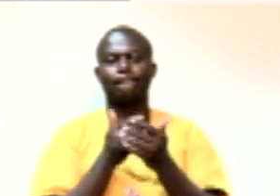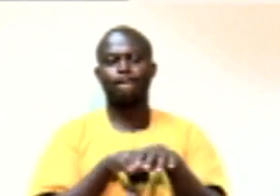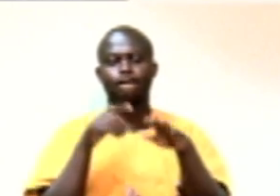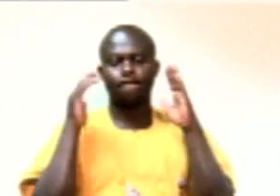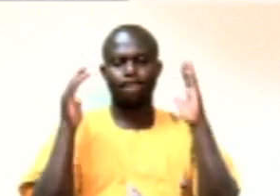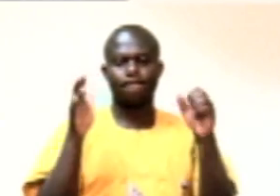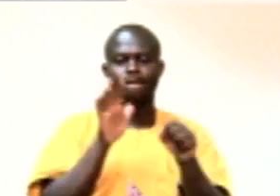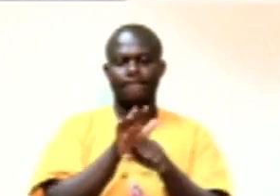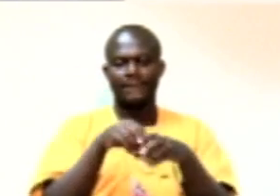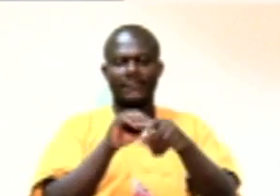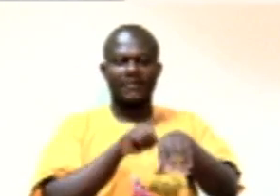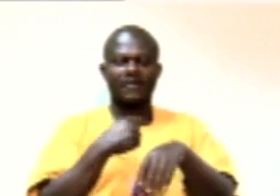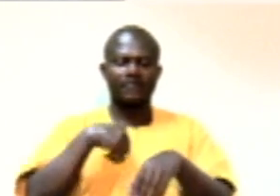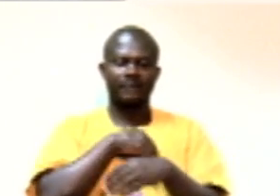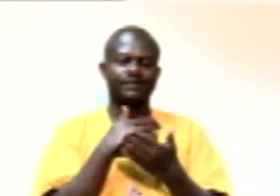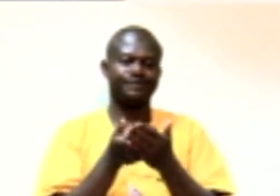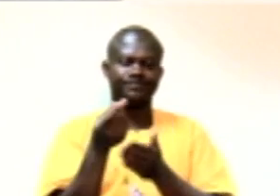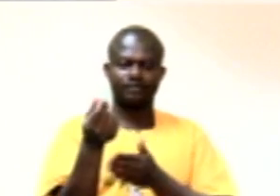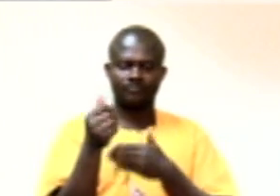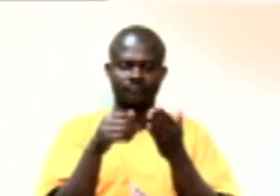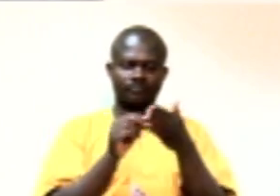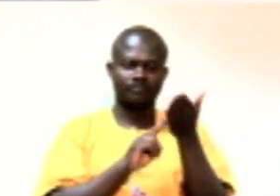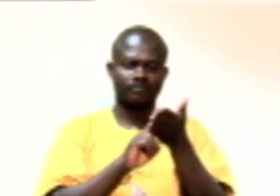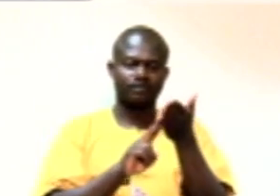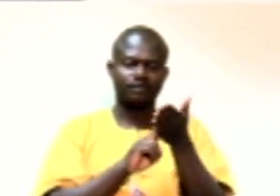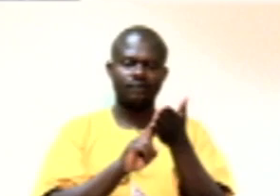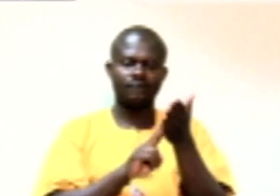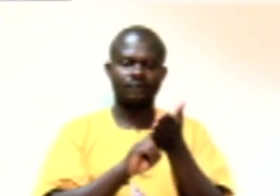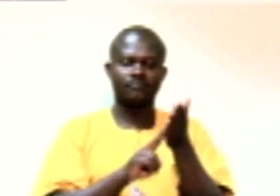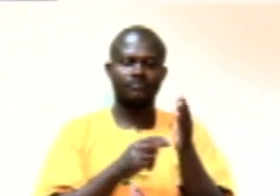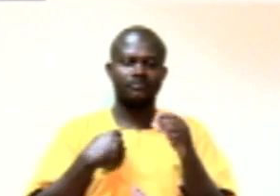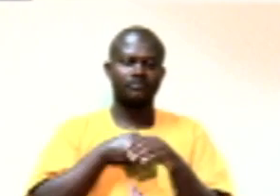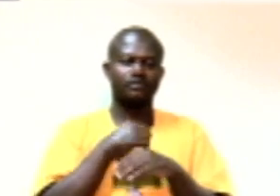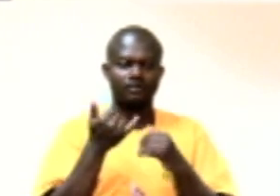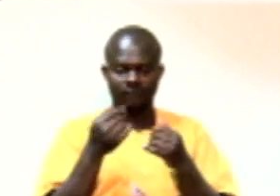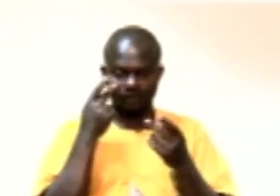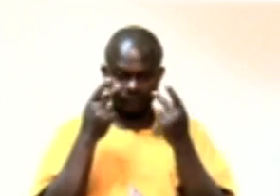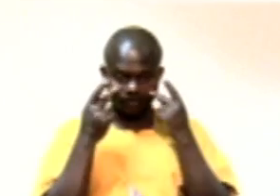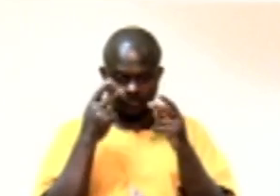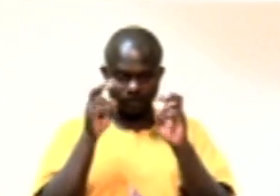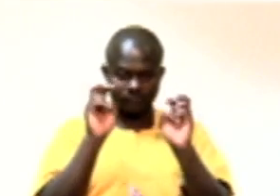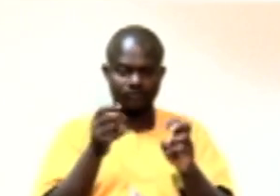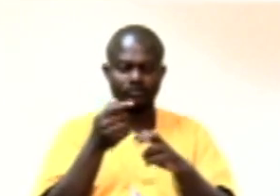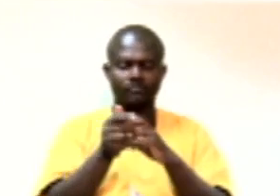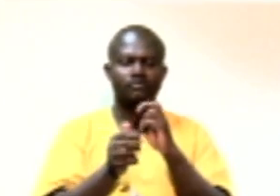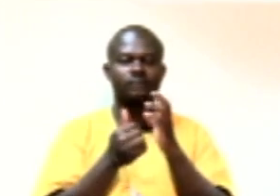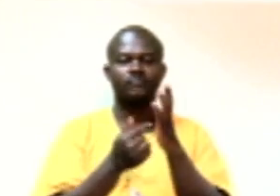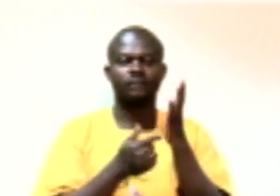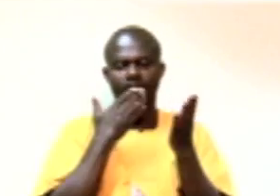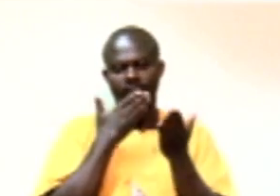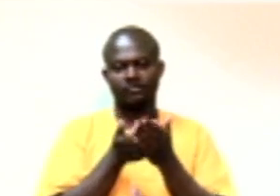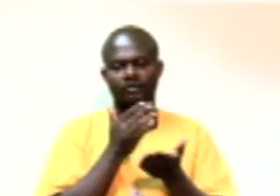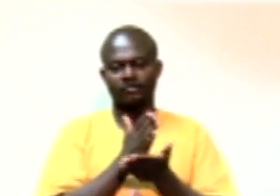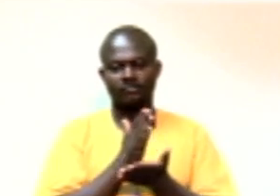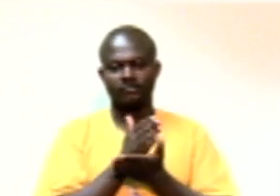kinini mu gihe twatse amafaranga yo gukoresha, tukaba tubona rero yuko icyo cyaba ari ikintu cyiza mu by'ukuri.